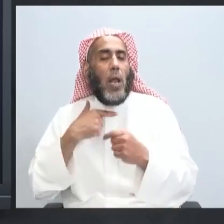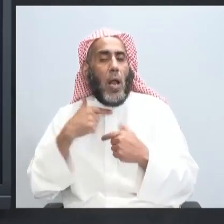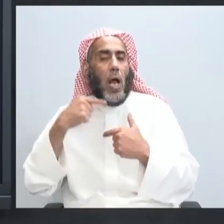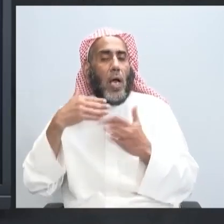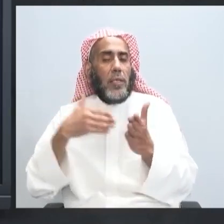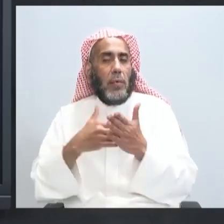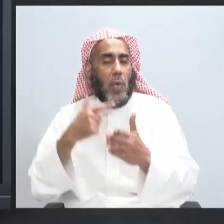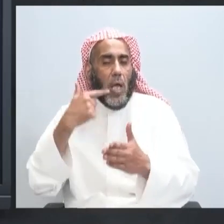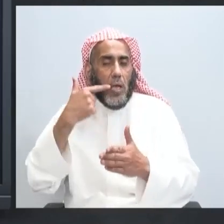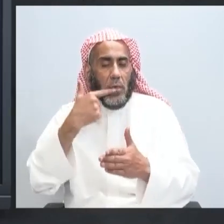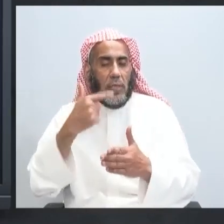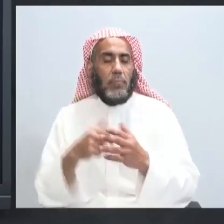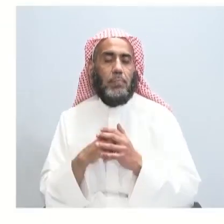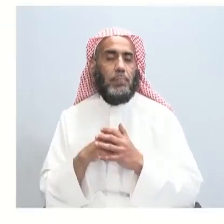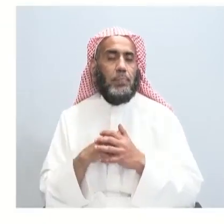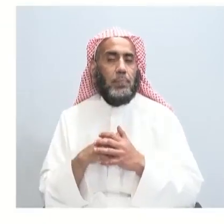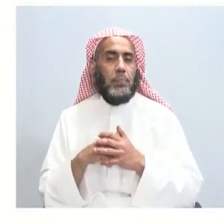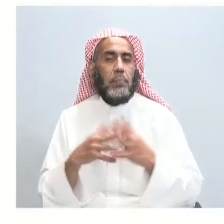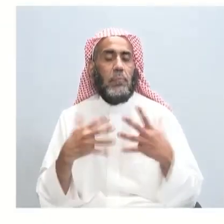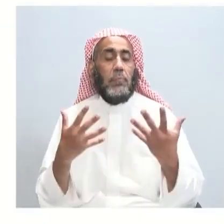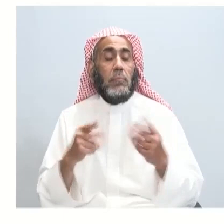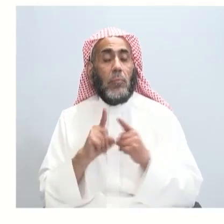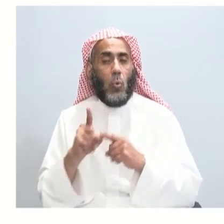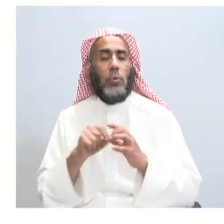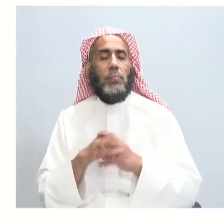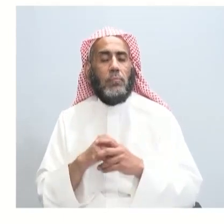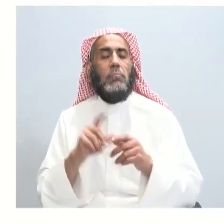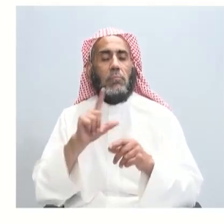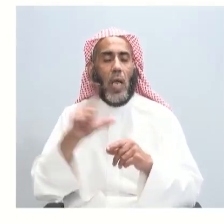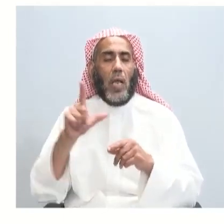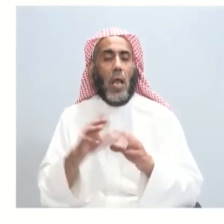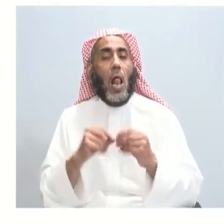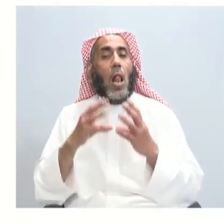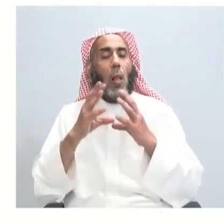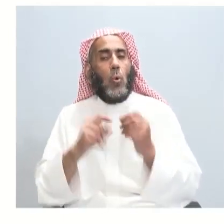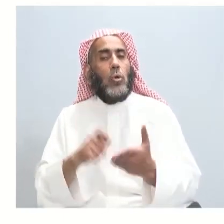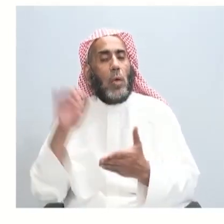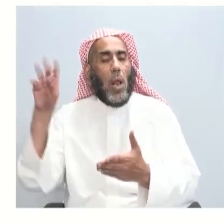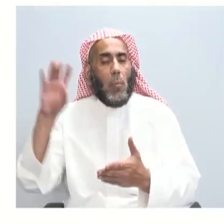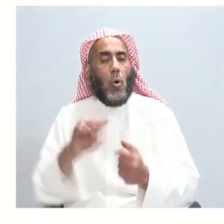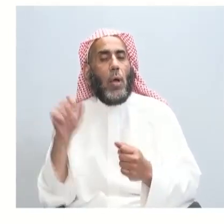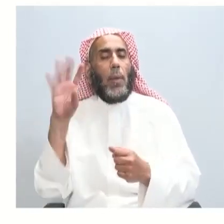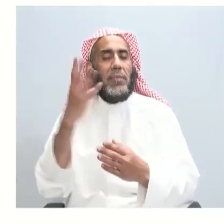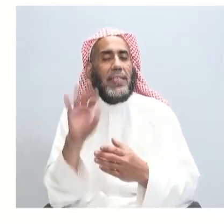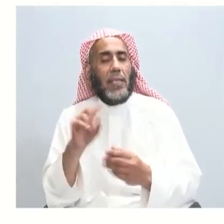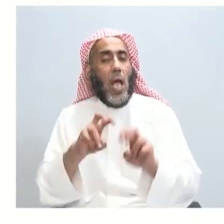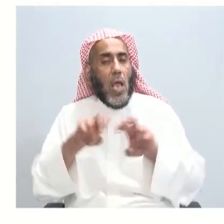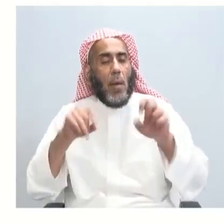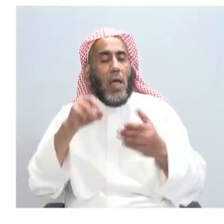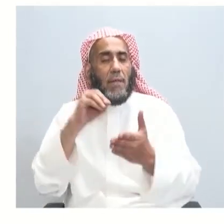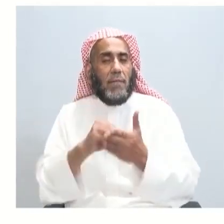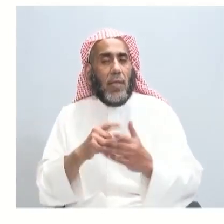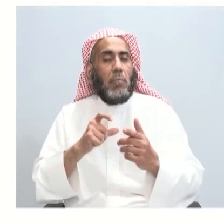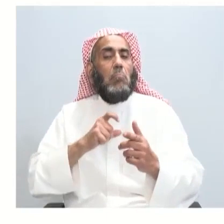حتى يصل الى الشفتين هنا نقول صحيح ان المعجم المحكم لابن سيده يبحث في